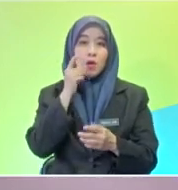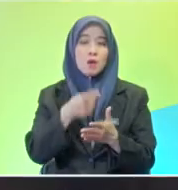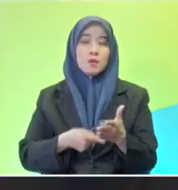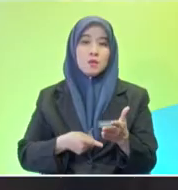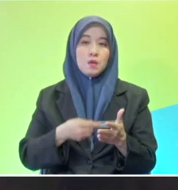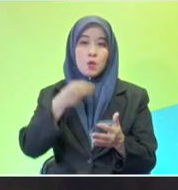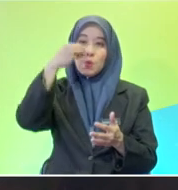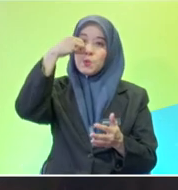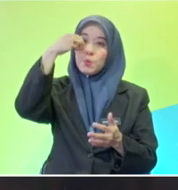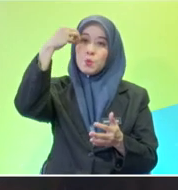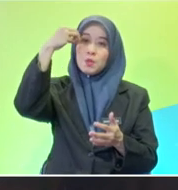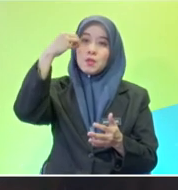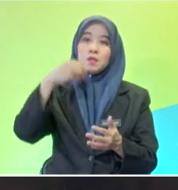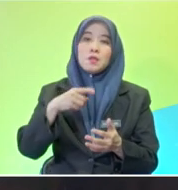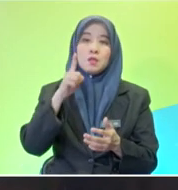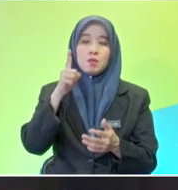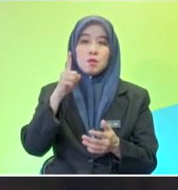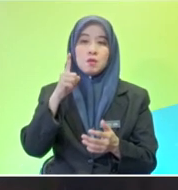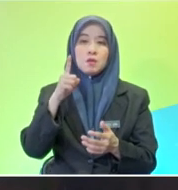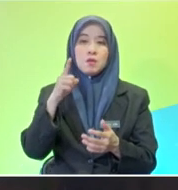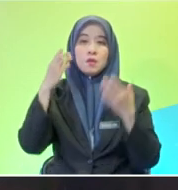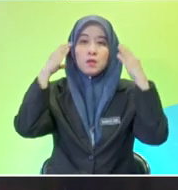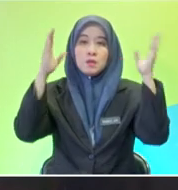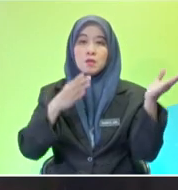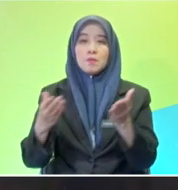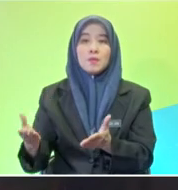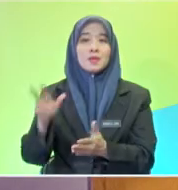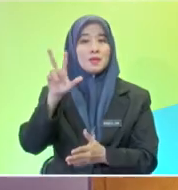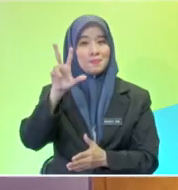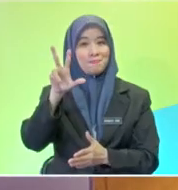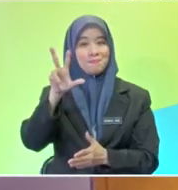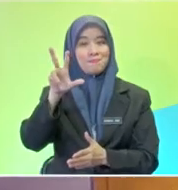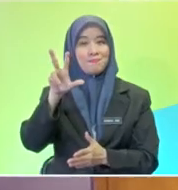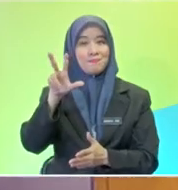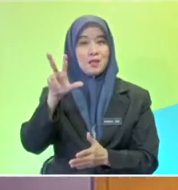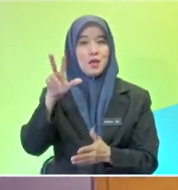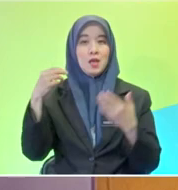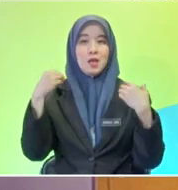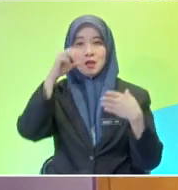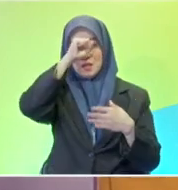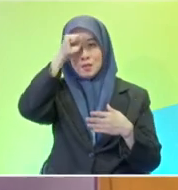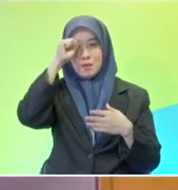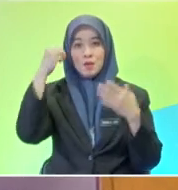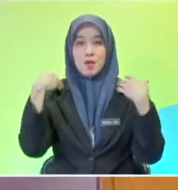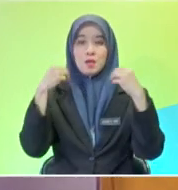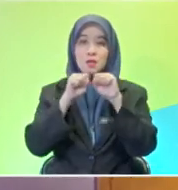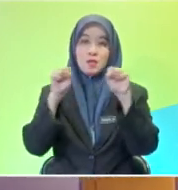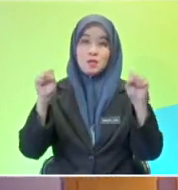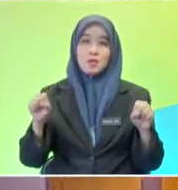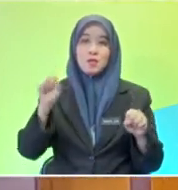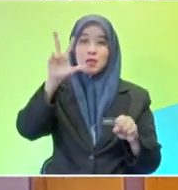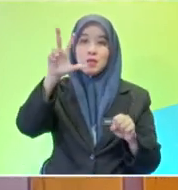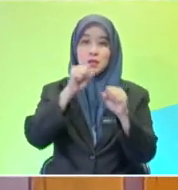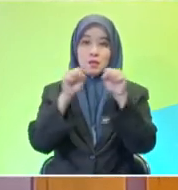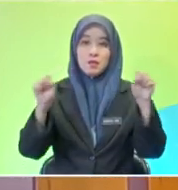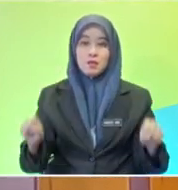Oh, strawberry. Berapa boleh, cikgu? Saya bagi 3. 3, okey. Satu lagi. 3 station. Okey, pisang dan juga